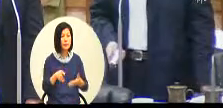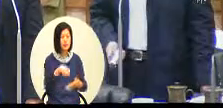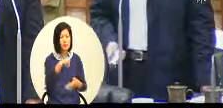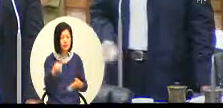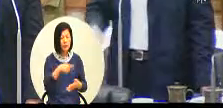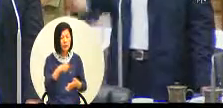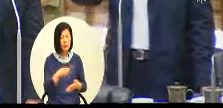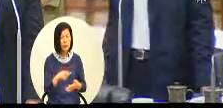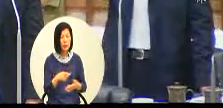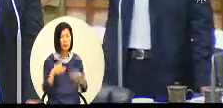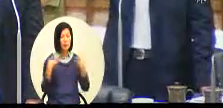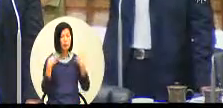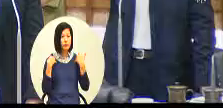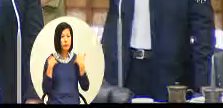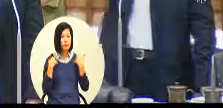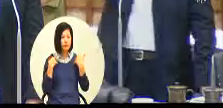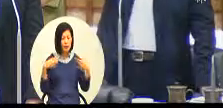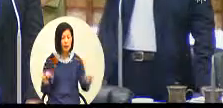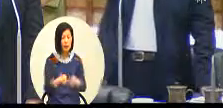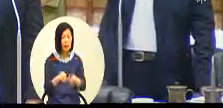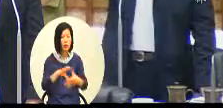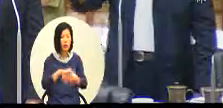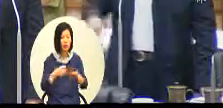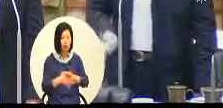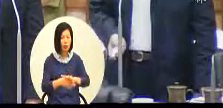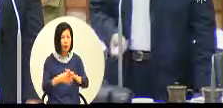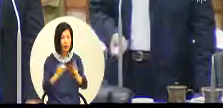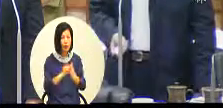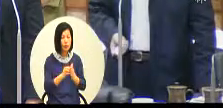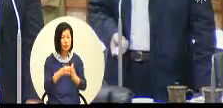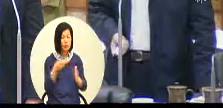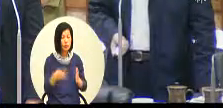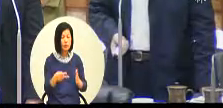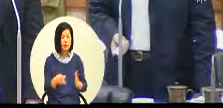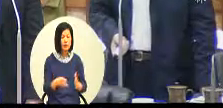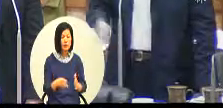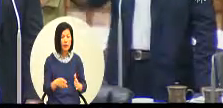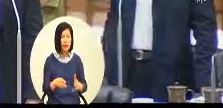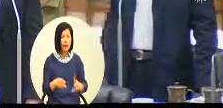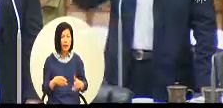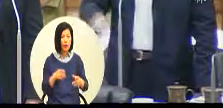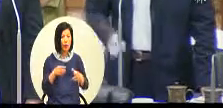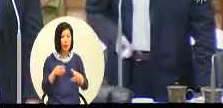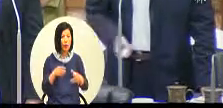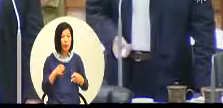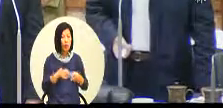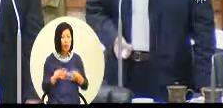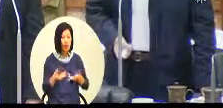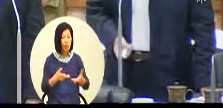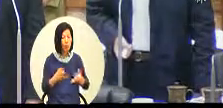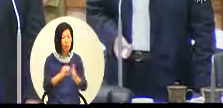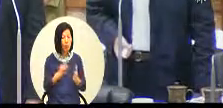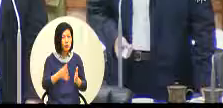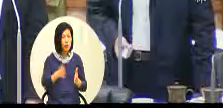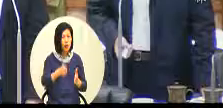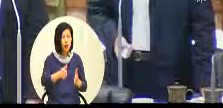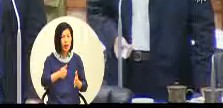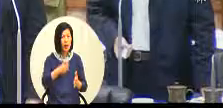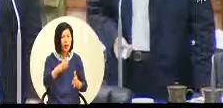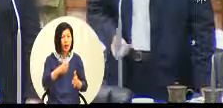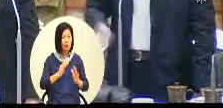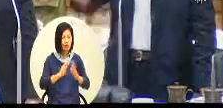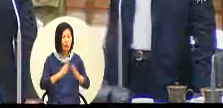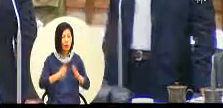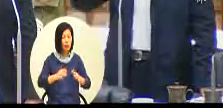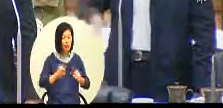你身为副市长能够结合文化局，我们这个公务局局长这个在这个都发局的